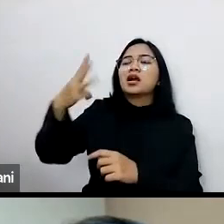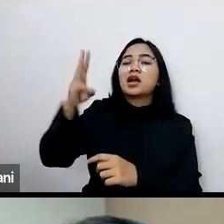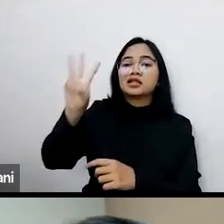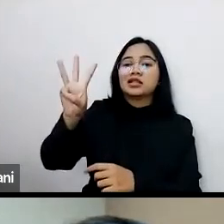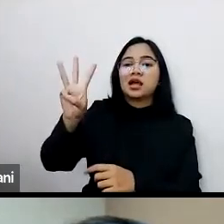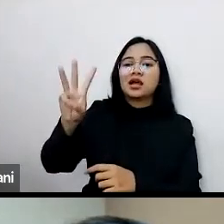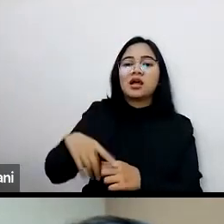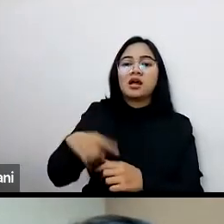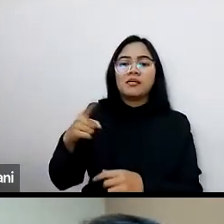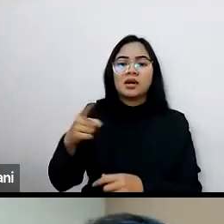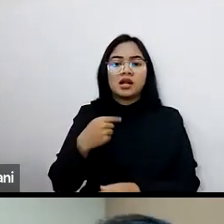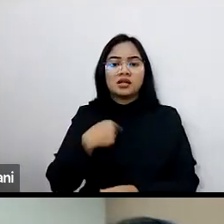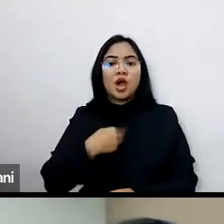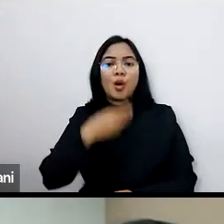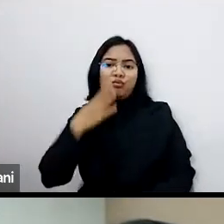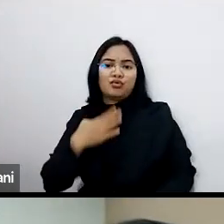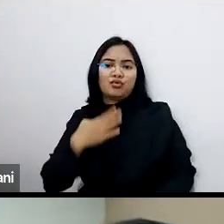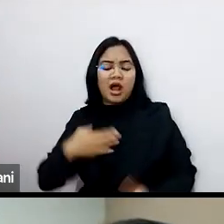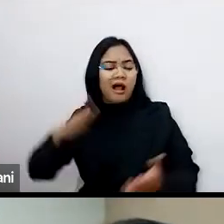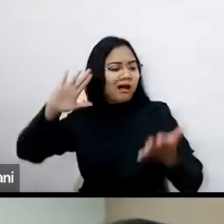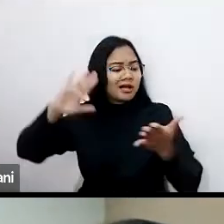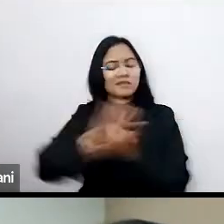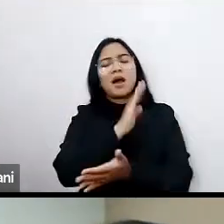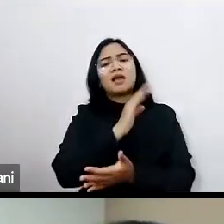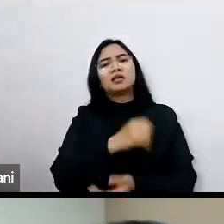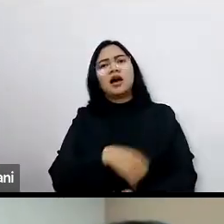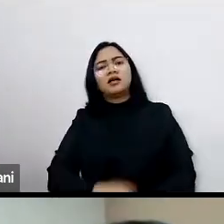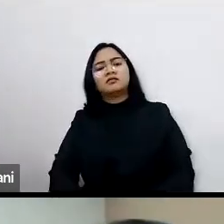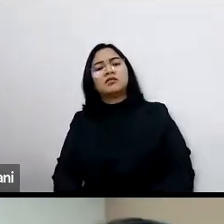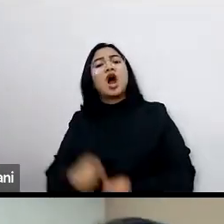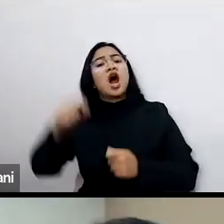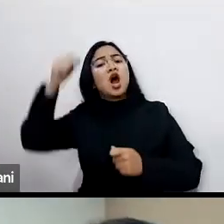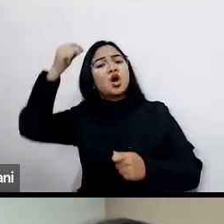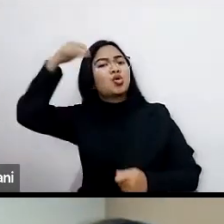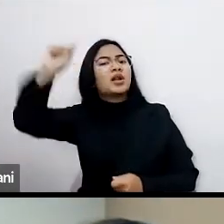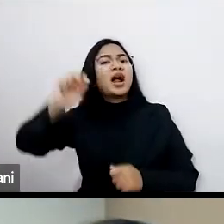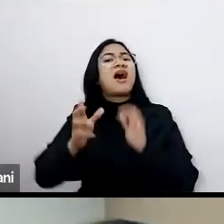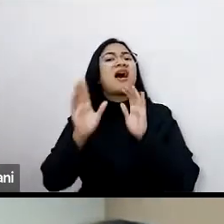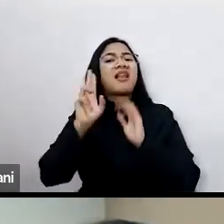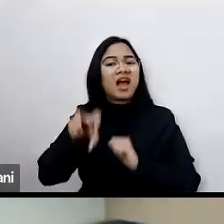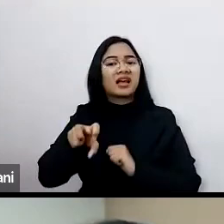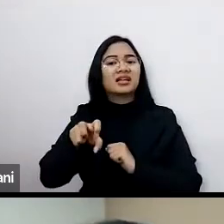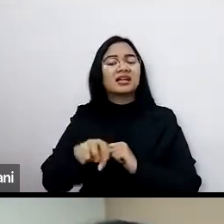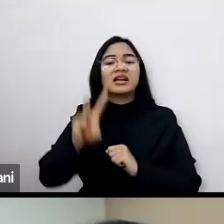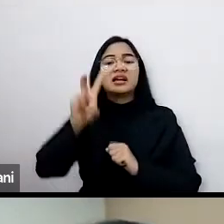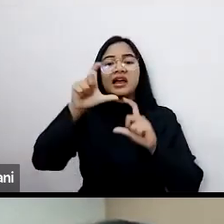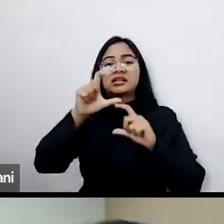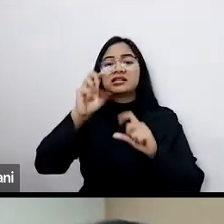mengurungkan niat untuk merespon tawaran beasiswa karena misalnya